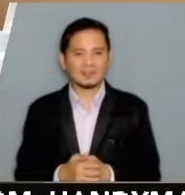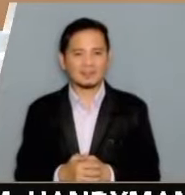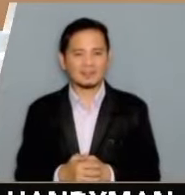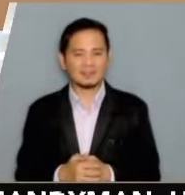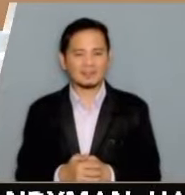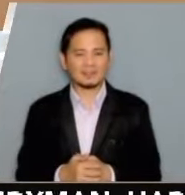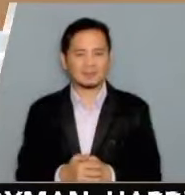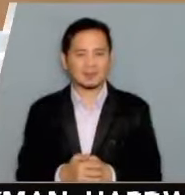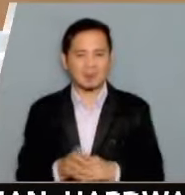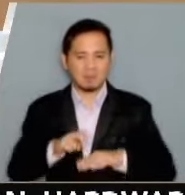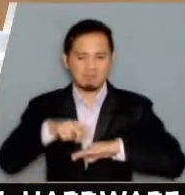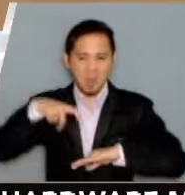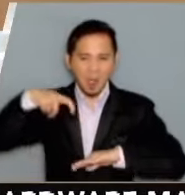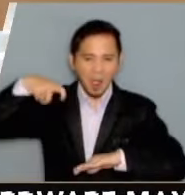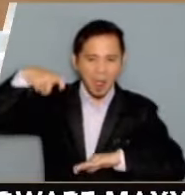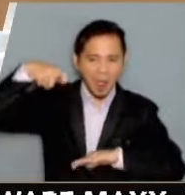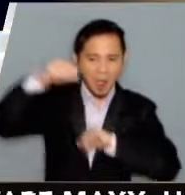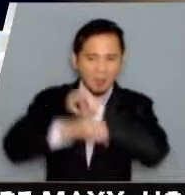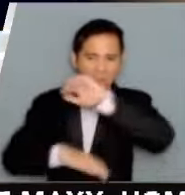Hi!